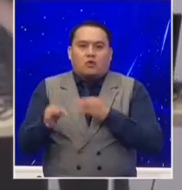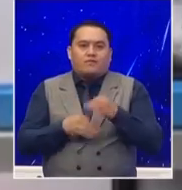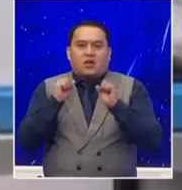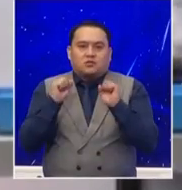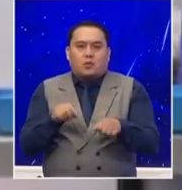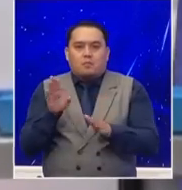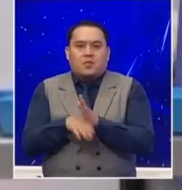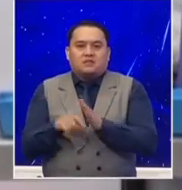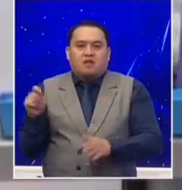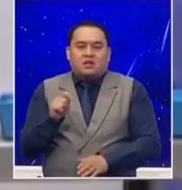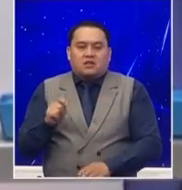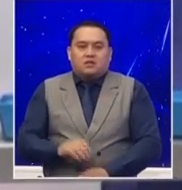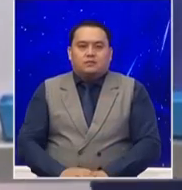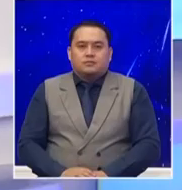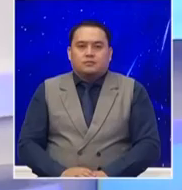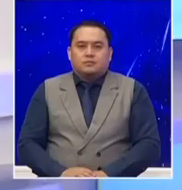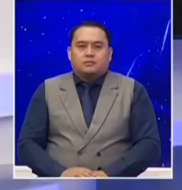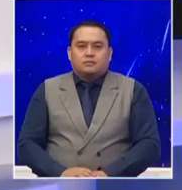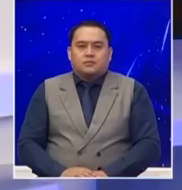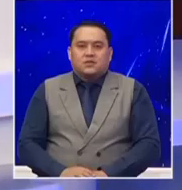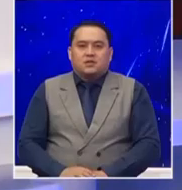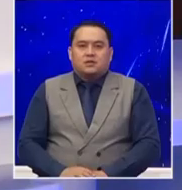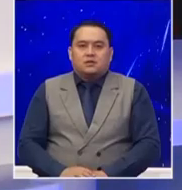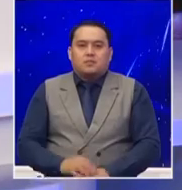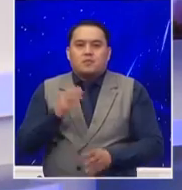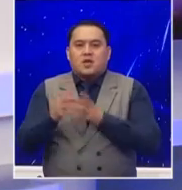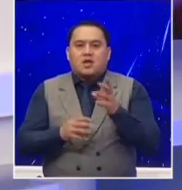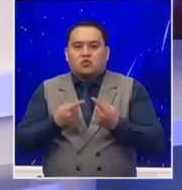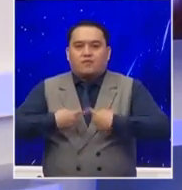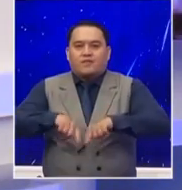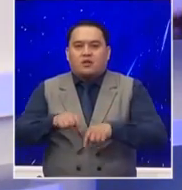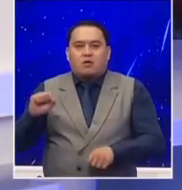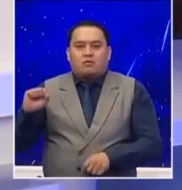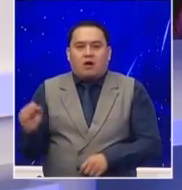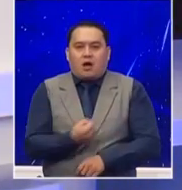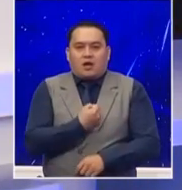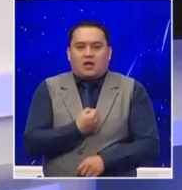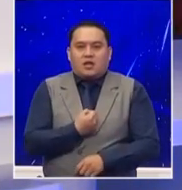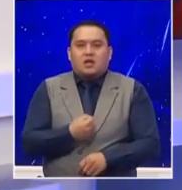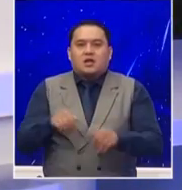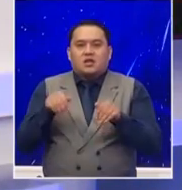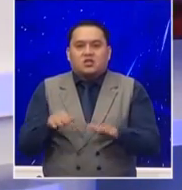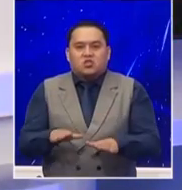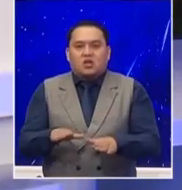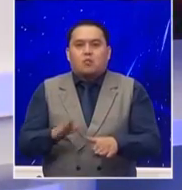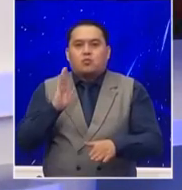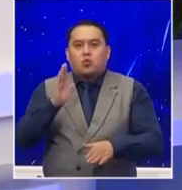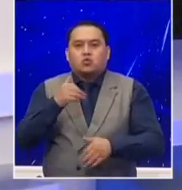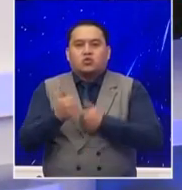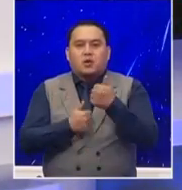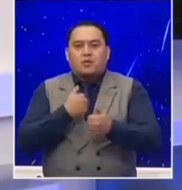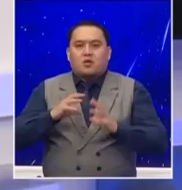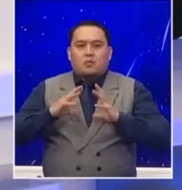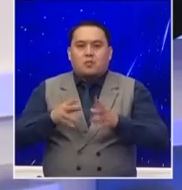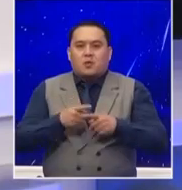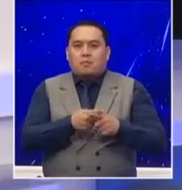круглосуточно и без выходных. Совет Международной федерации хоккея принял решение не проводить матчи предстоящего чемпионата